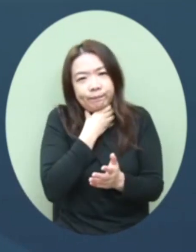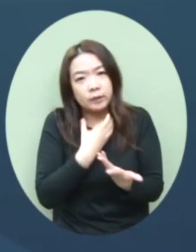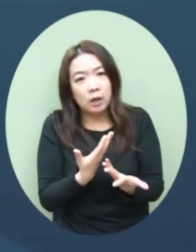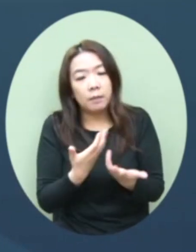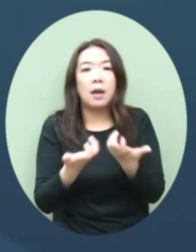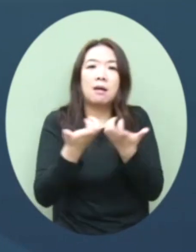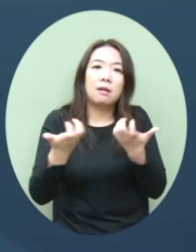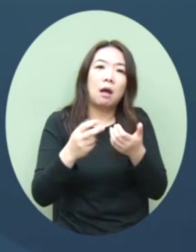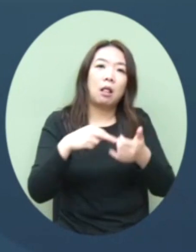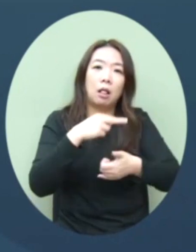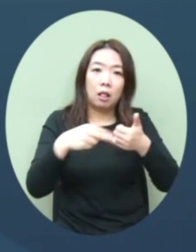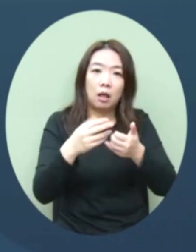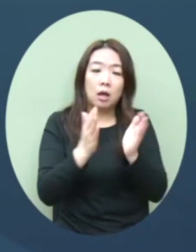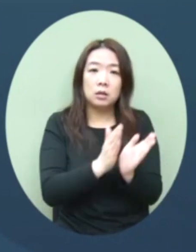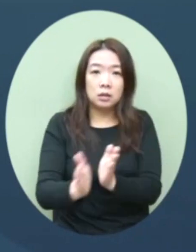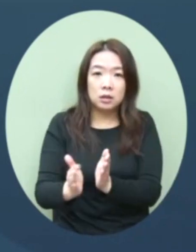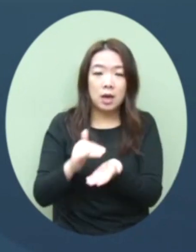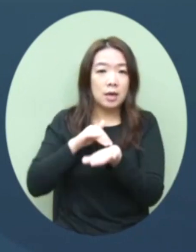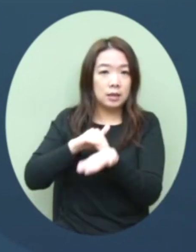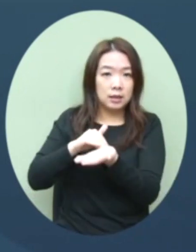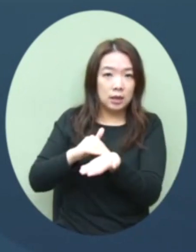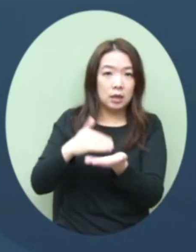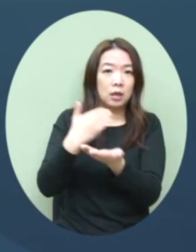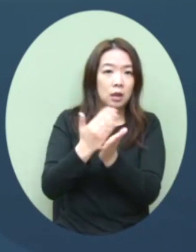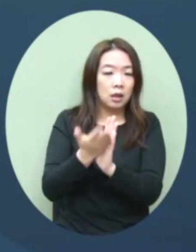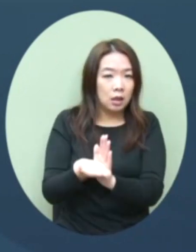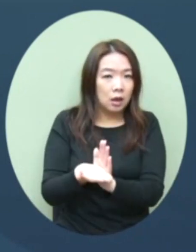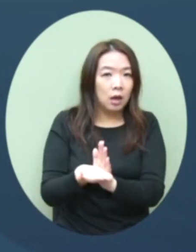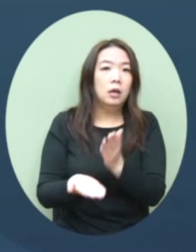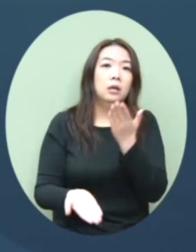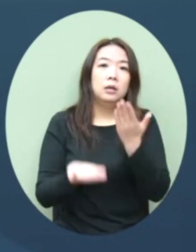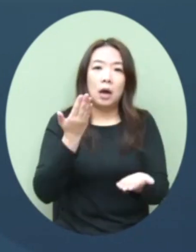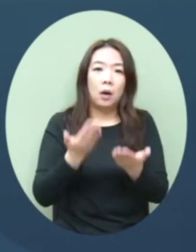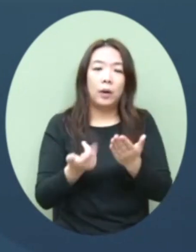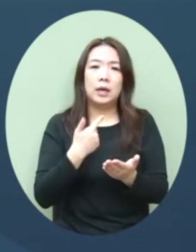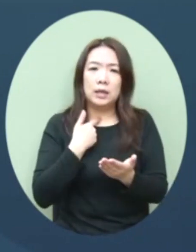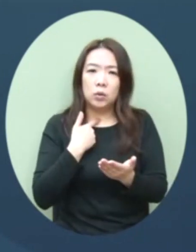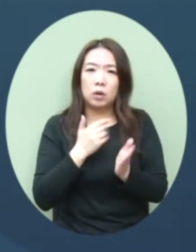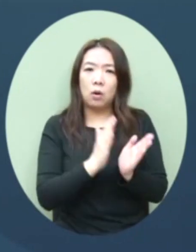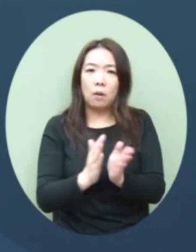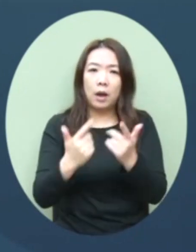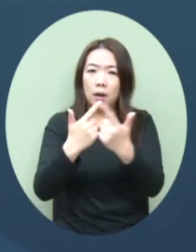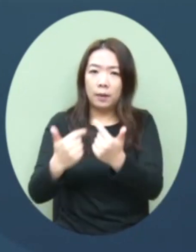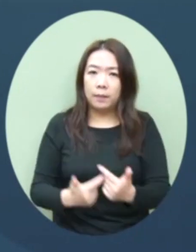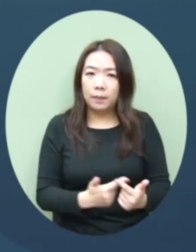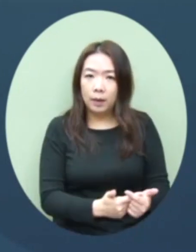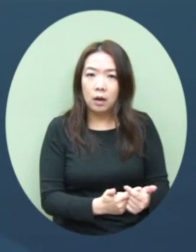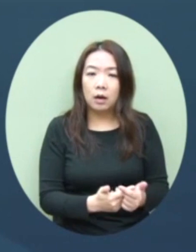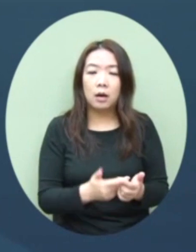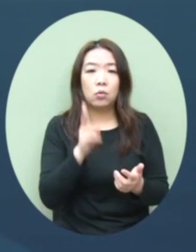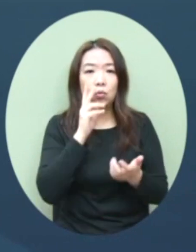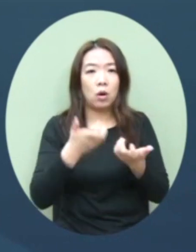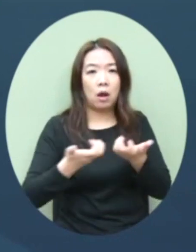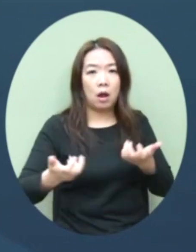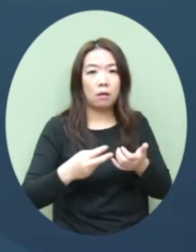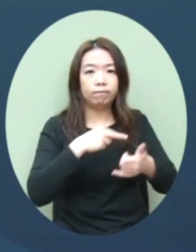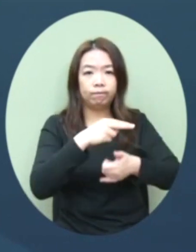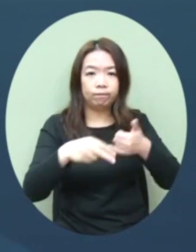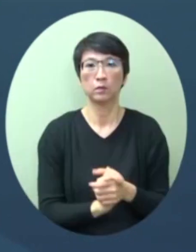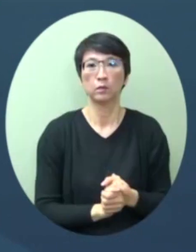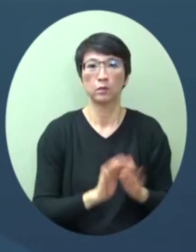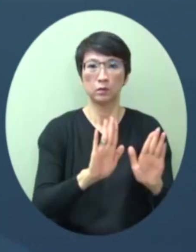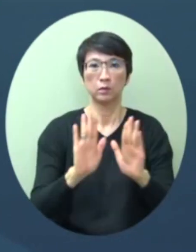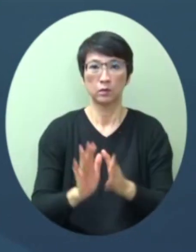的设施以及治疗的设施以及一些所需的配套在隔离设施那方面